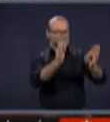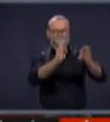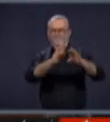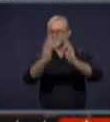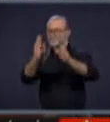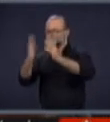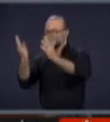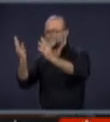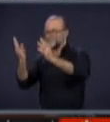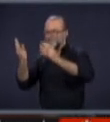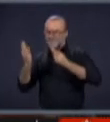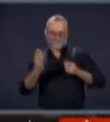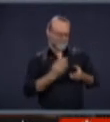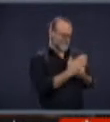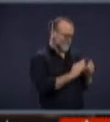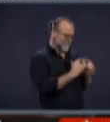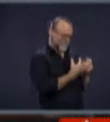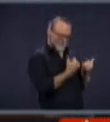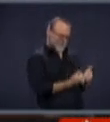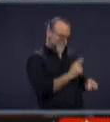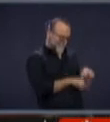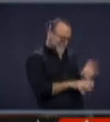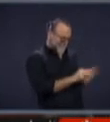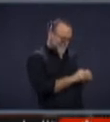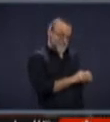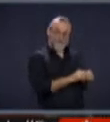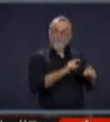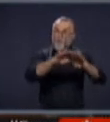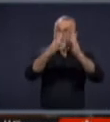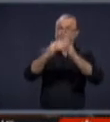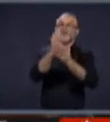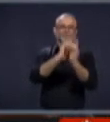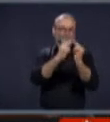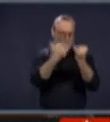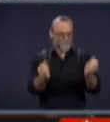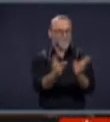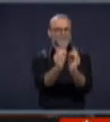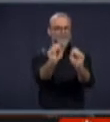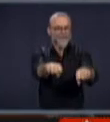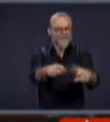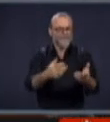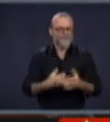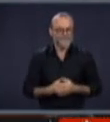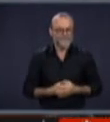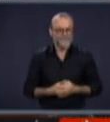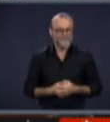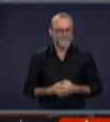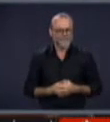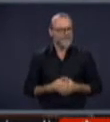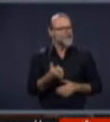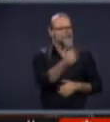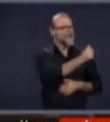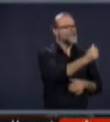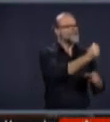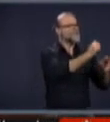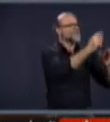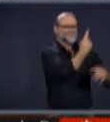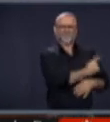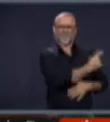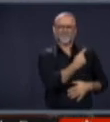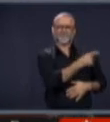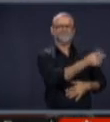sur les rassemblements, les regroupements, donc en contexte de déconfinement. Je sais que dans certaines provinces,